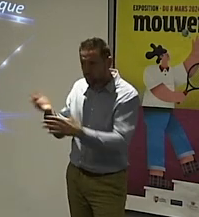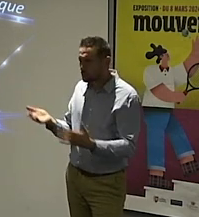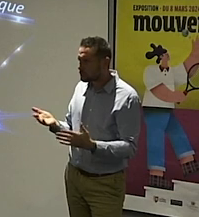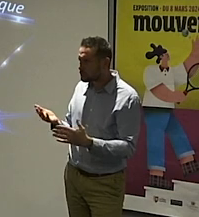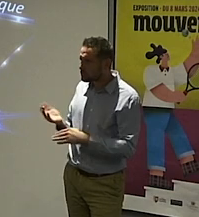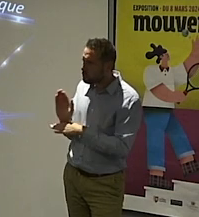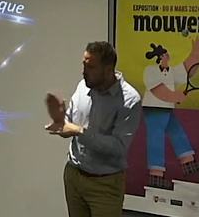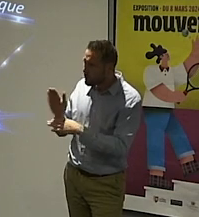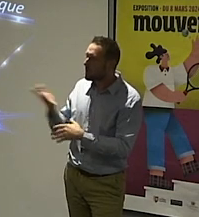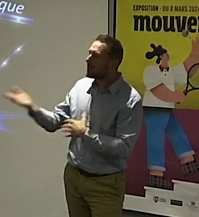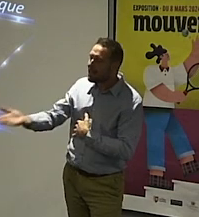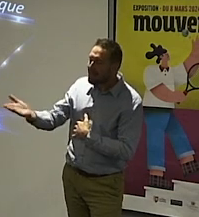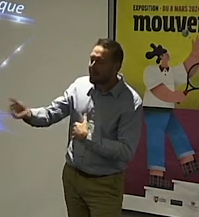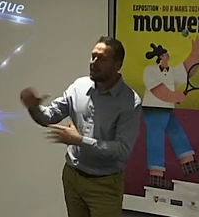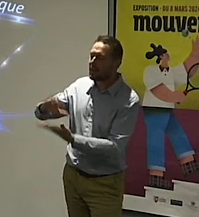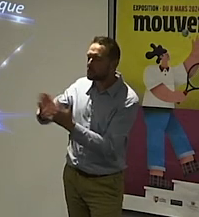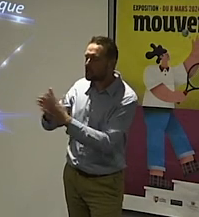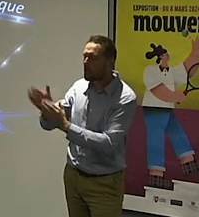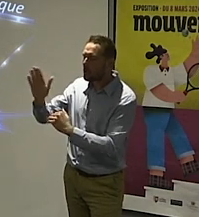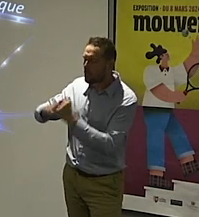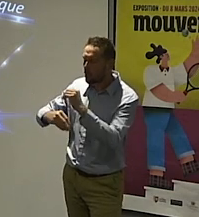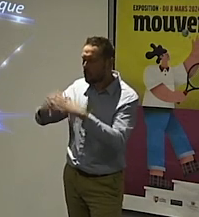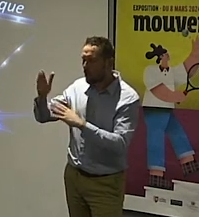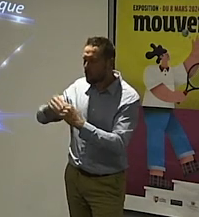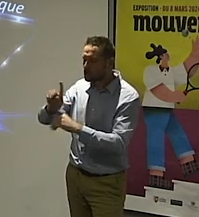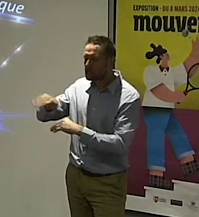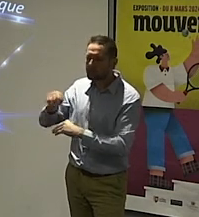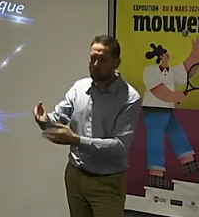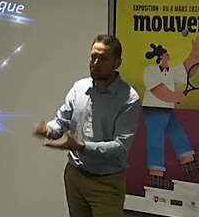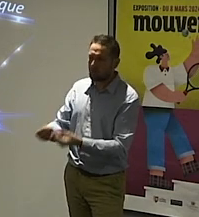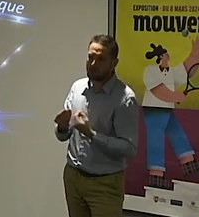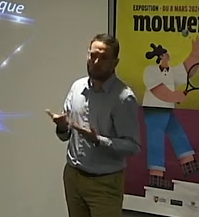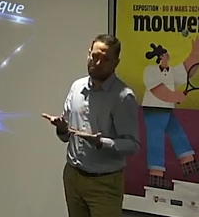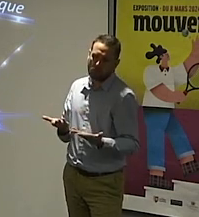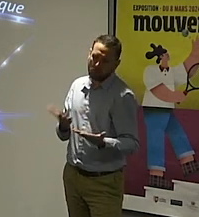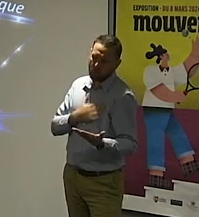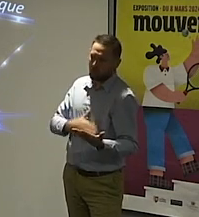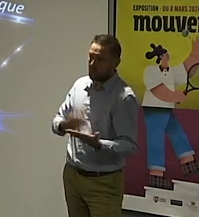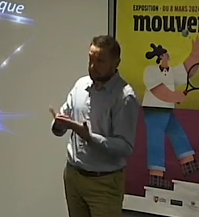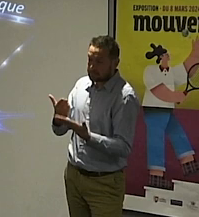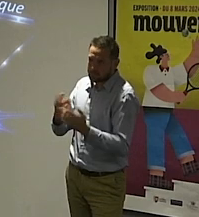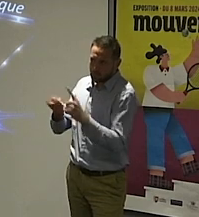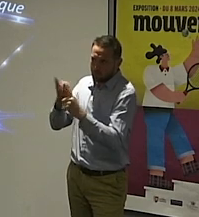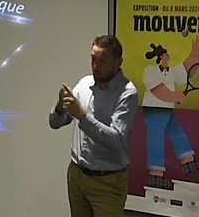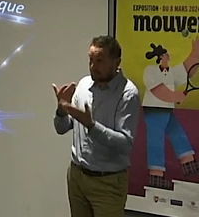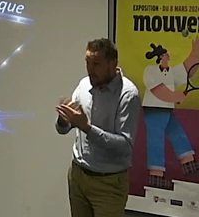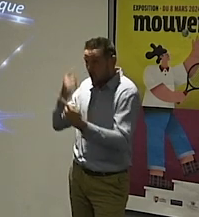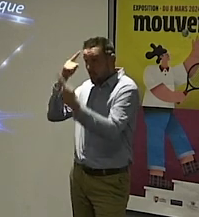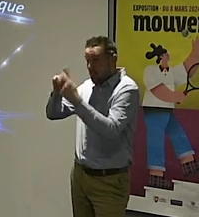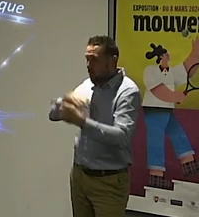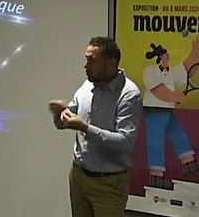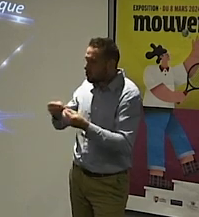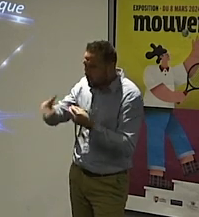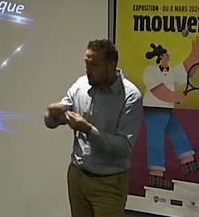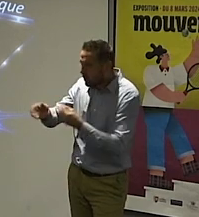GEM, le GEM et notamment le bonheur du GEM, le nôtre, c'est pas rien. Moi, c'est mon objectif quotidien, moi. Voilà. Merci. Outre